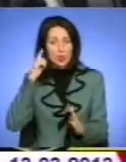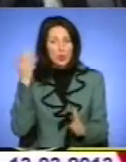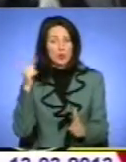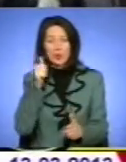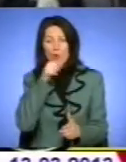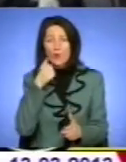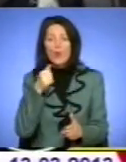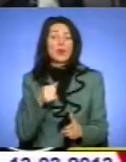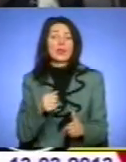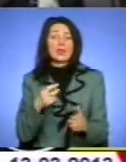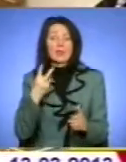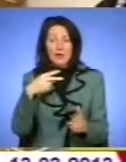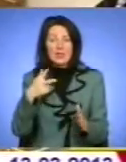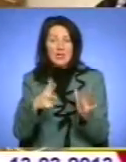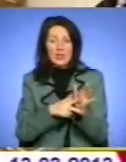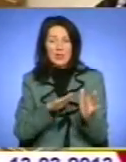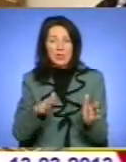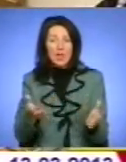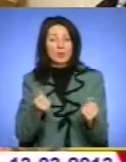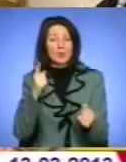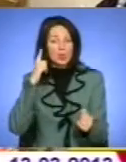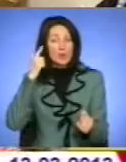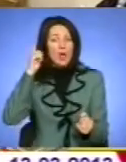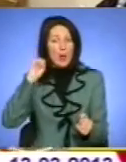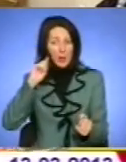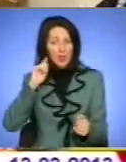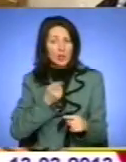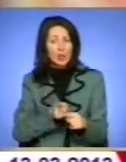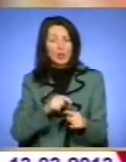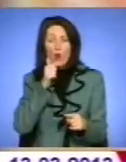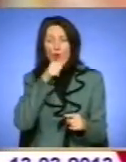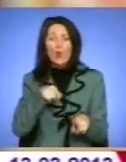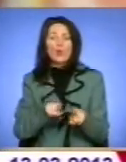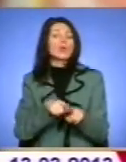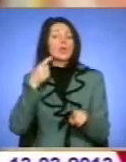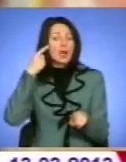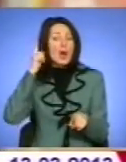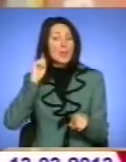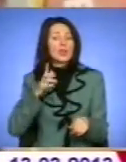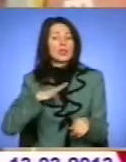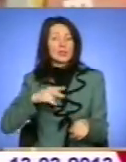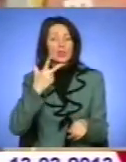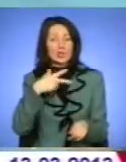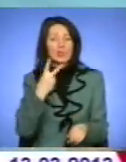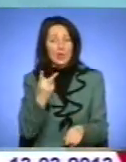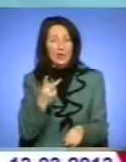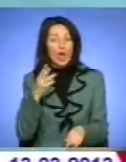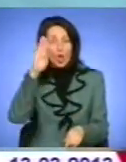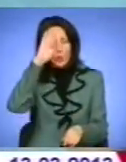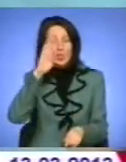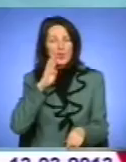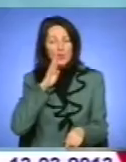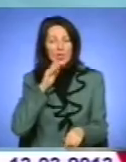програмою, 28 отримали слухові апарати. Цьогоріч на таке обладнання чекають 32 хлопчиків і дівчаток. Згідно з